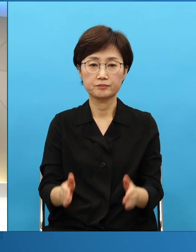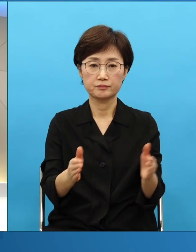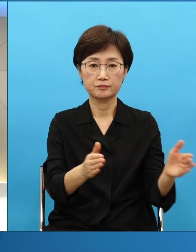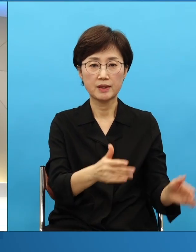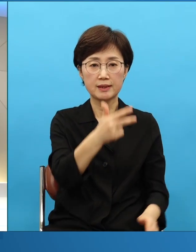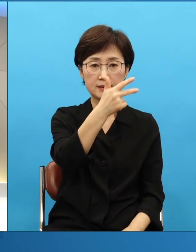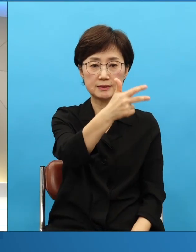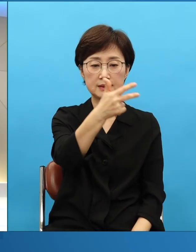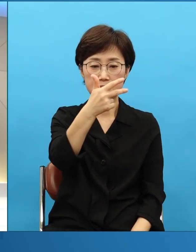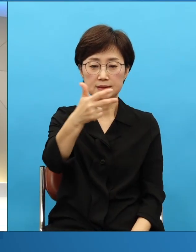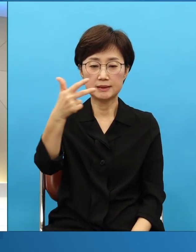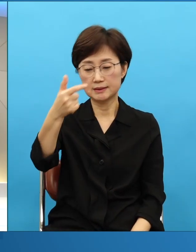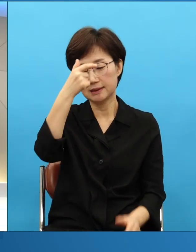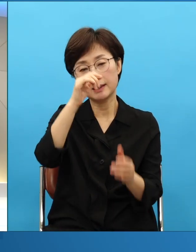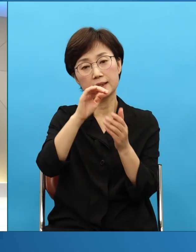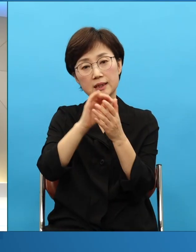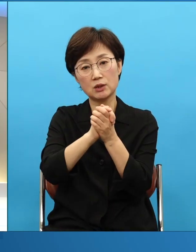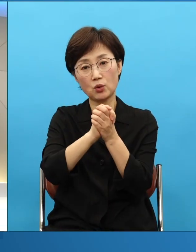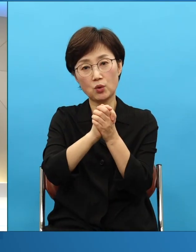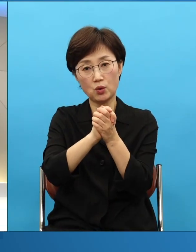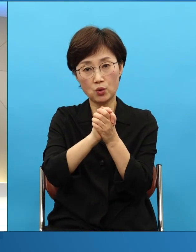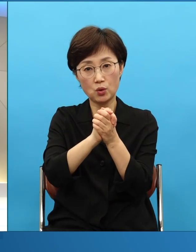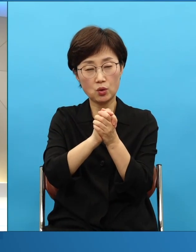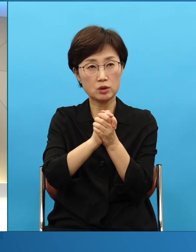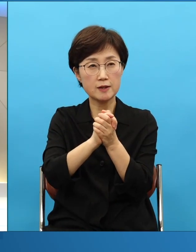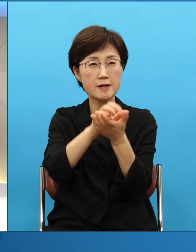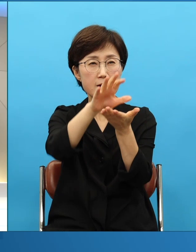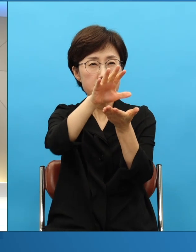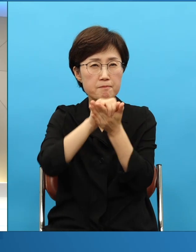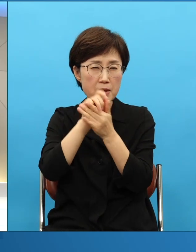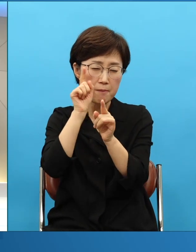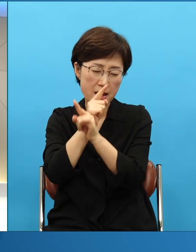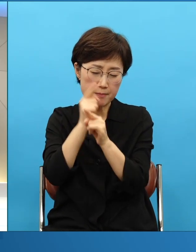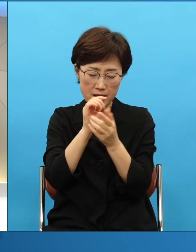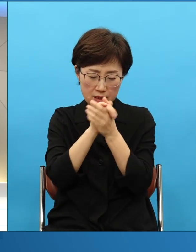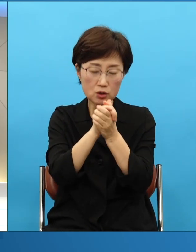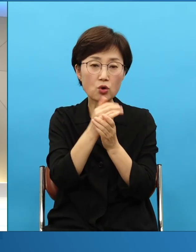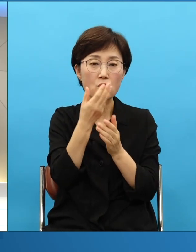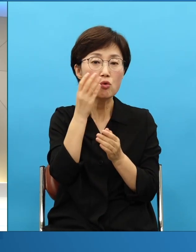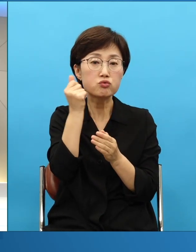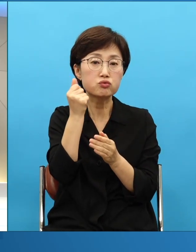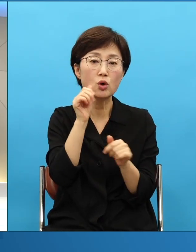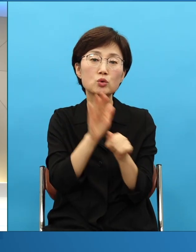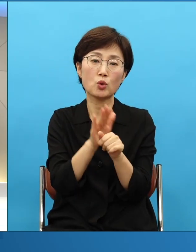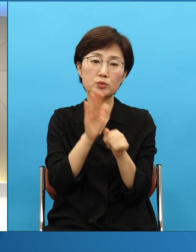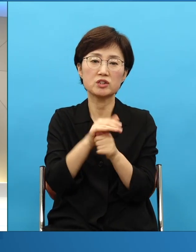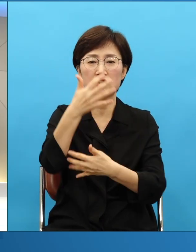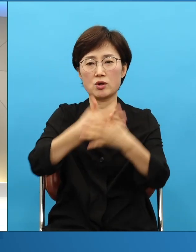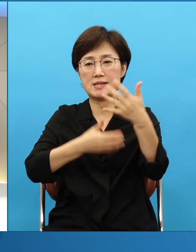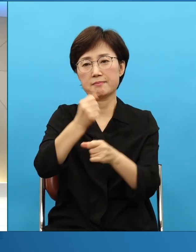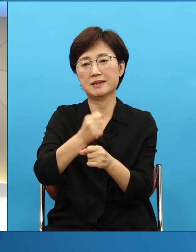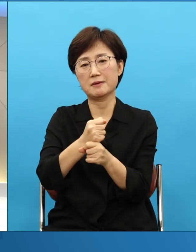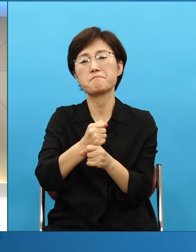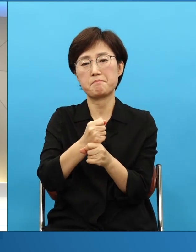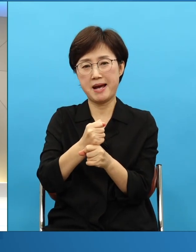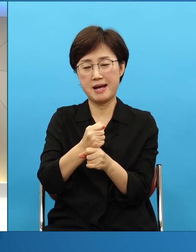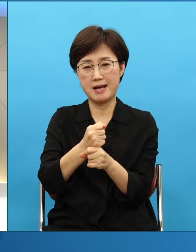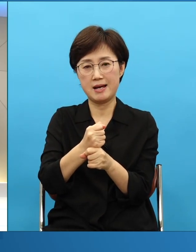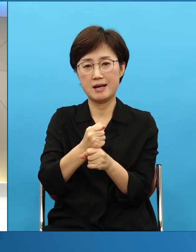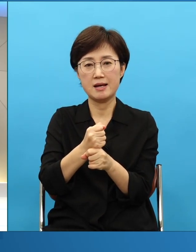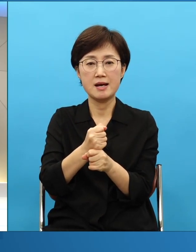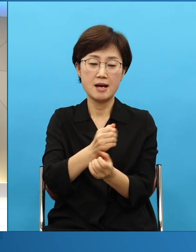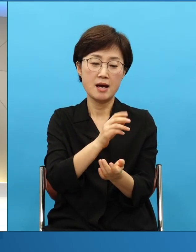7망대 7여정, 7이정표를 실제 기도로 누릴 수 있는 777 기도 영상이 19개 언어로